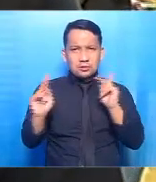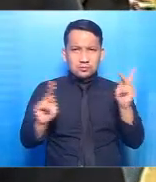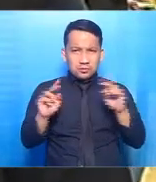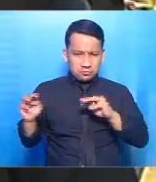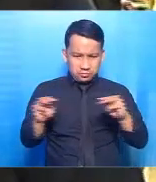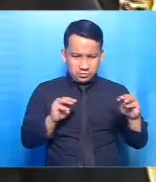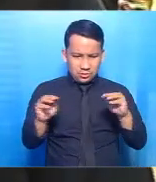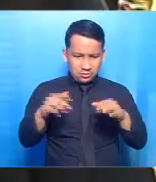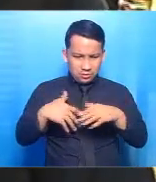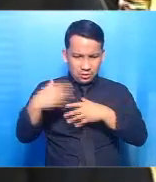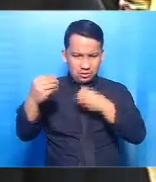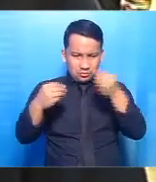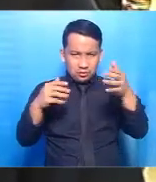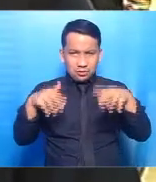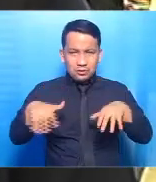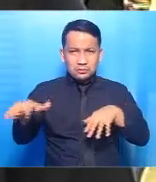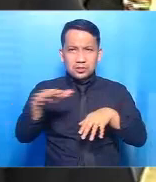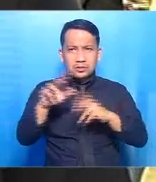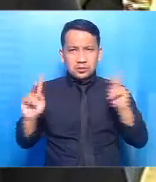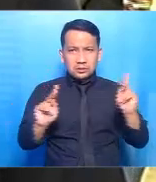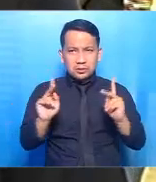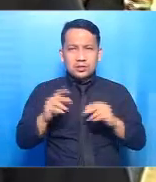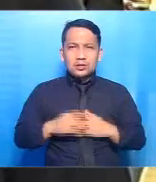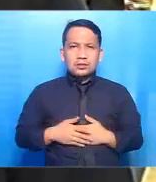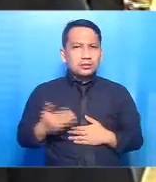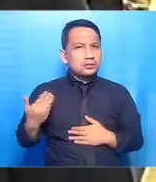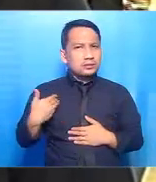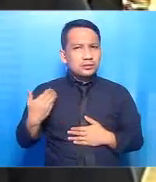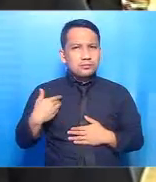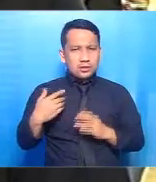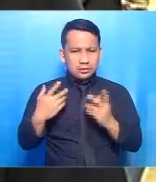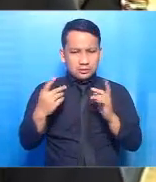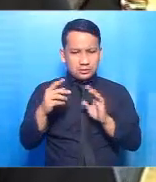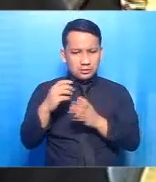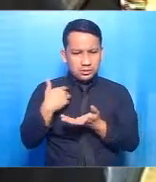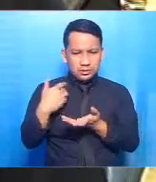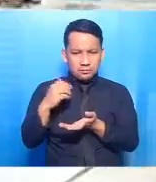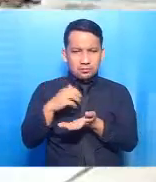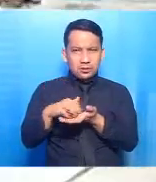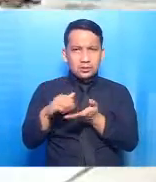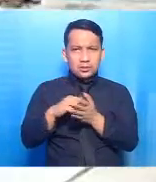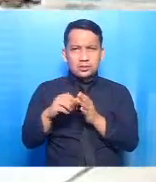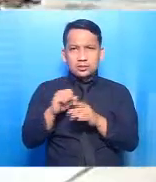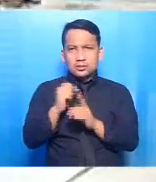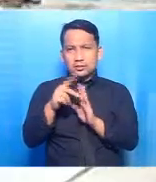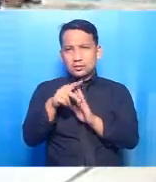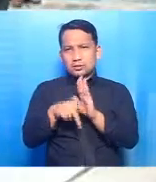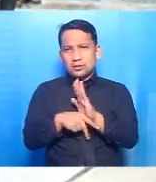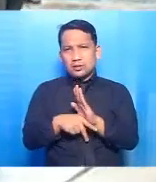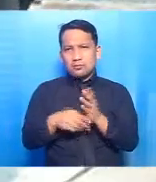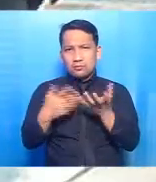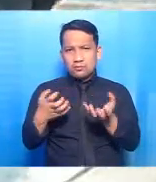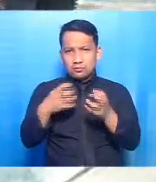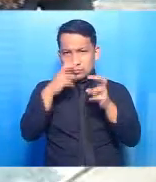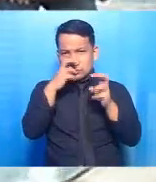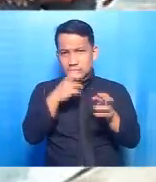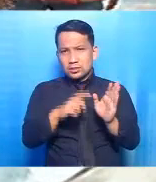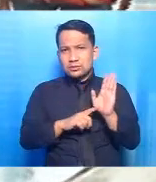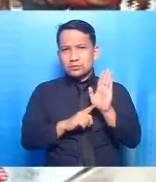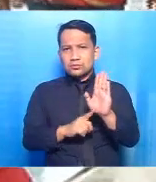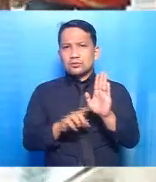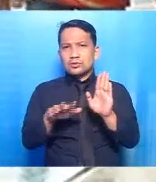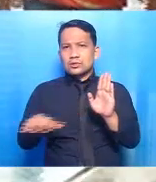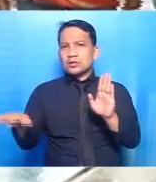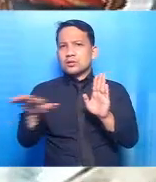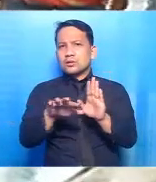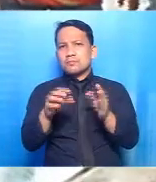moving. Unfortunately, ay hindi napapractice yung minimum health standard. This time, gusto namin i-showcase na